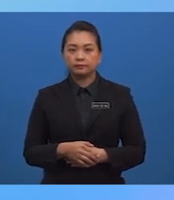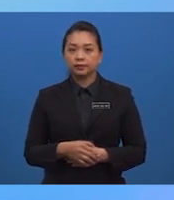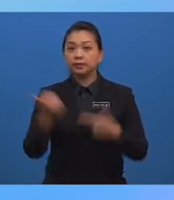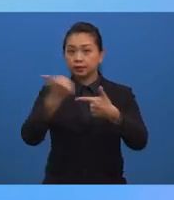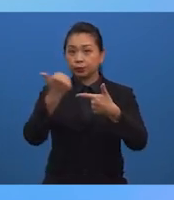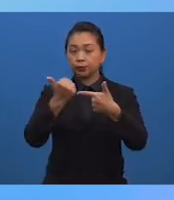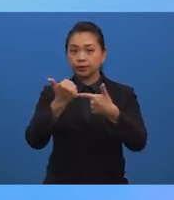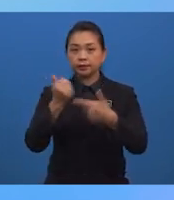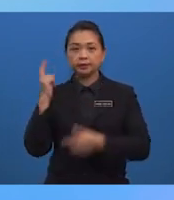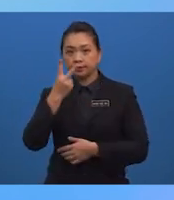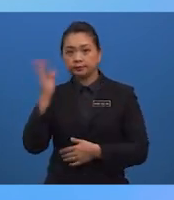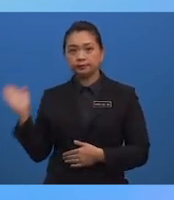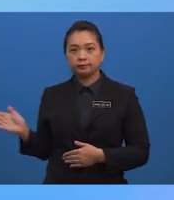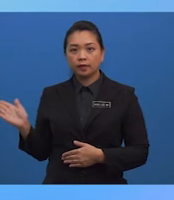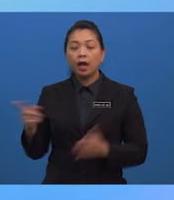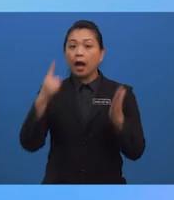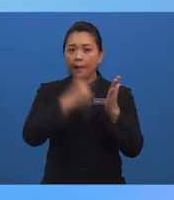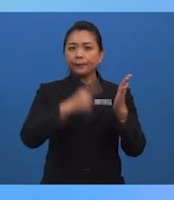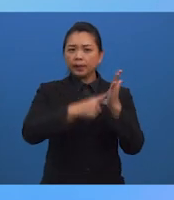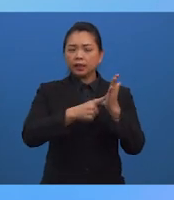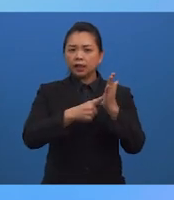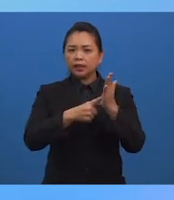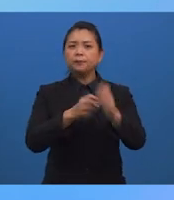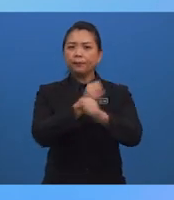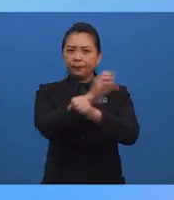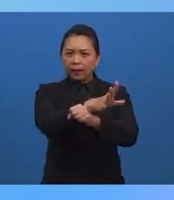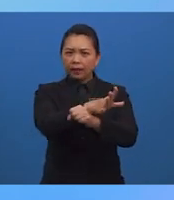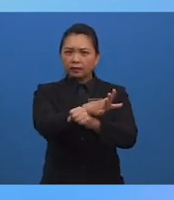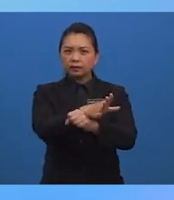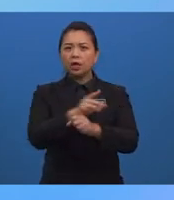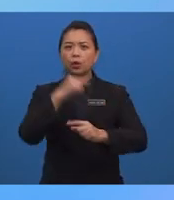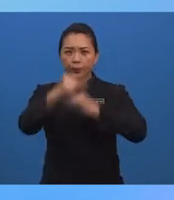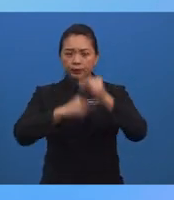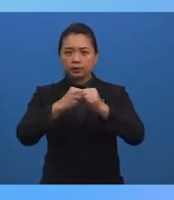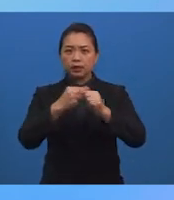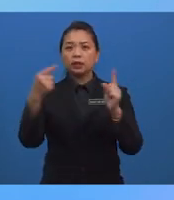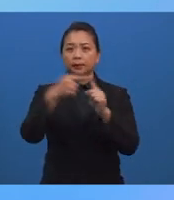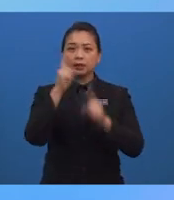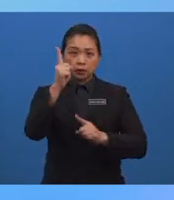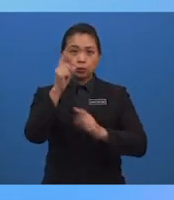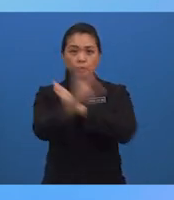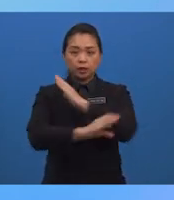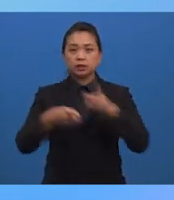Soalan yang kedua, apakah impak globalisasi terhadap sesebuah negara yang sedang membangun?